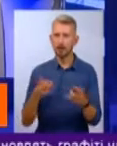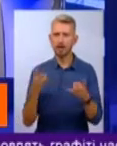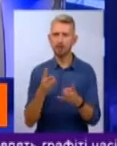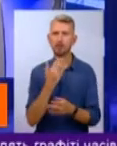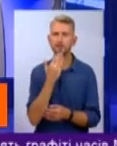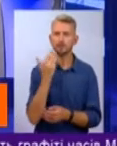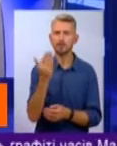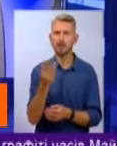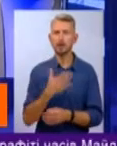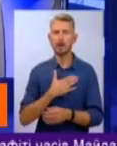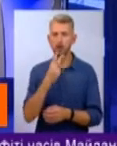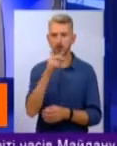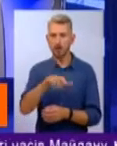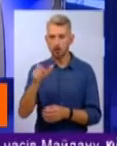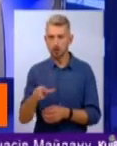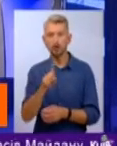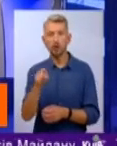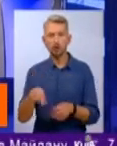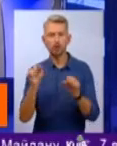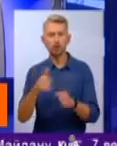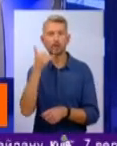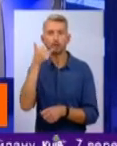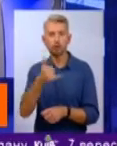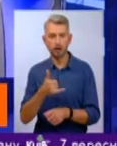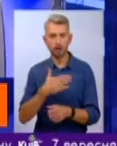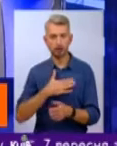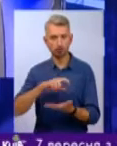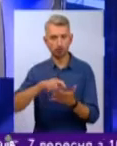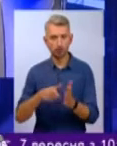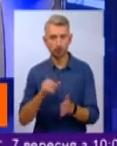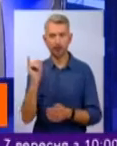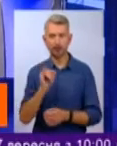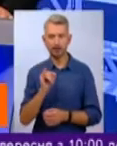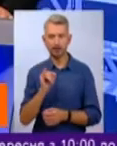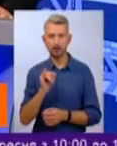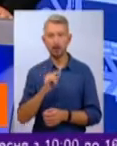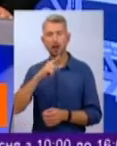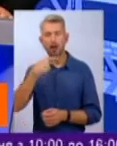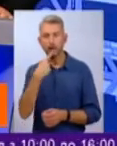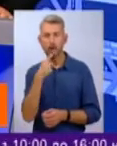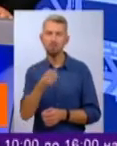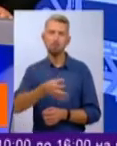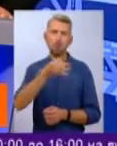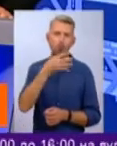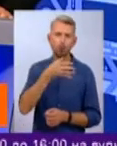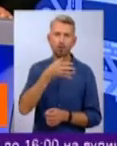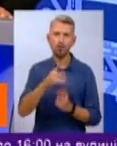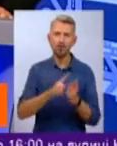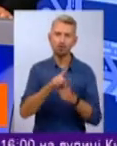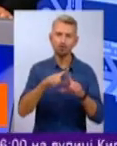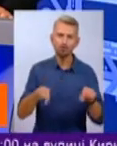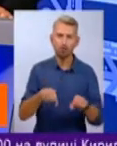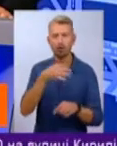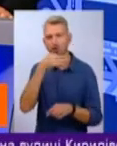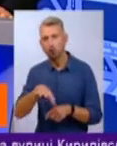переадресувати на наших глядачів. Вони можуть телефонувати до нашого ефіру і казати, чи їм подобаються зміни у школі, чи